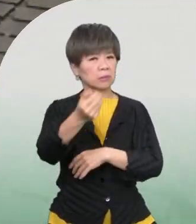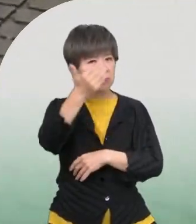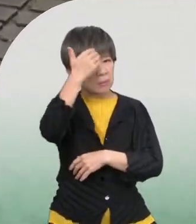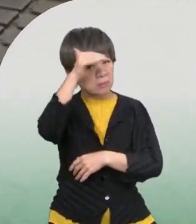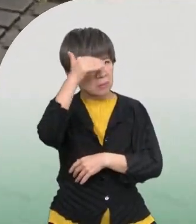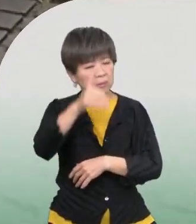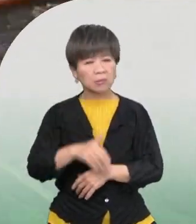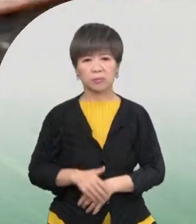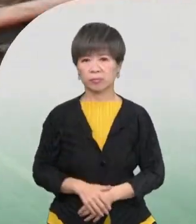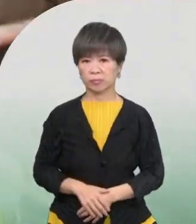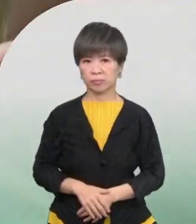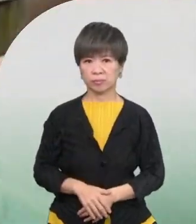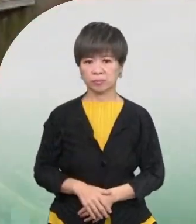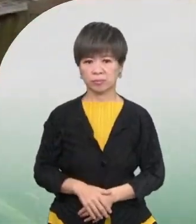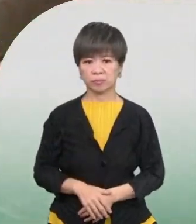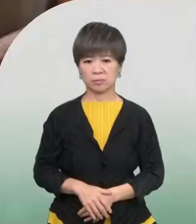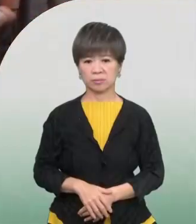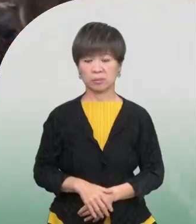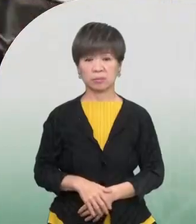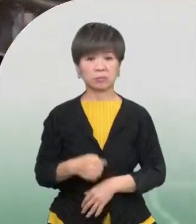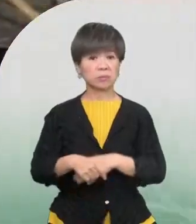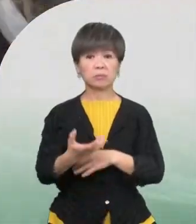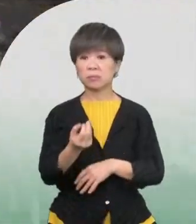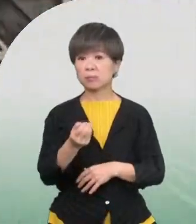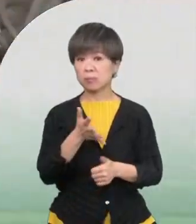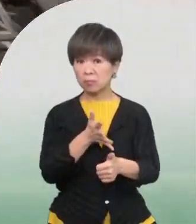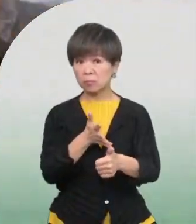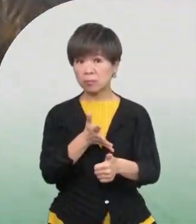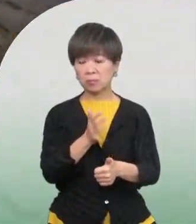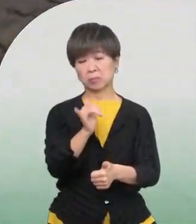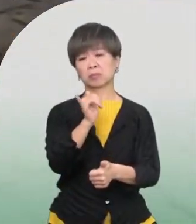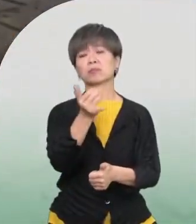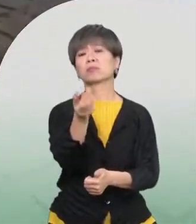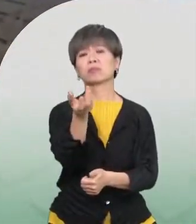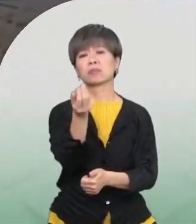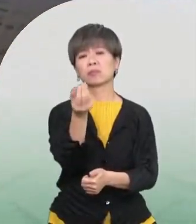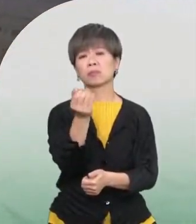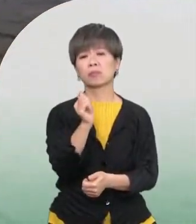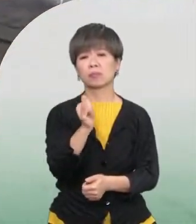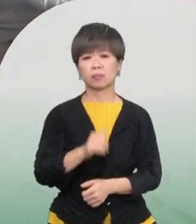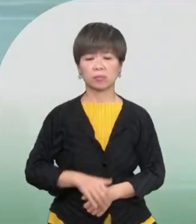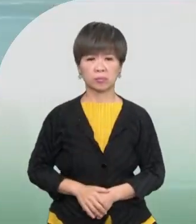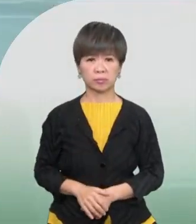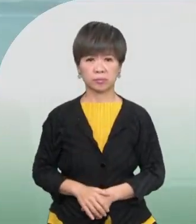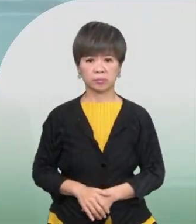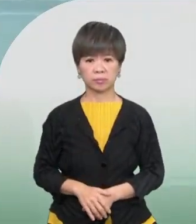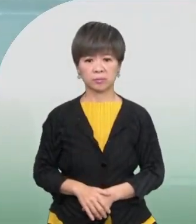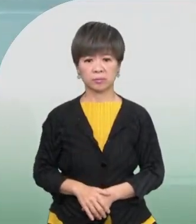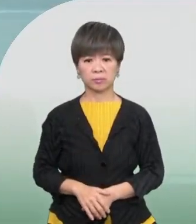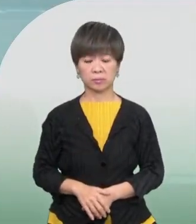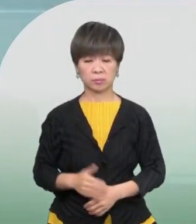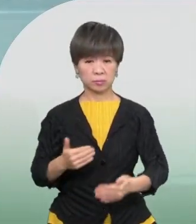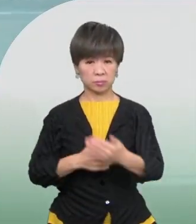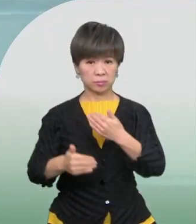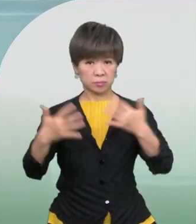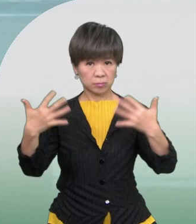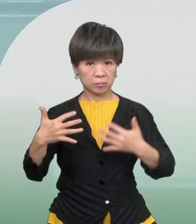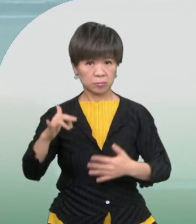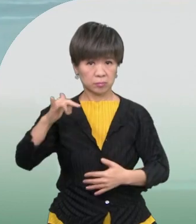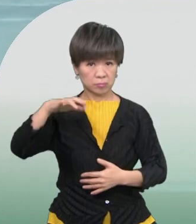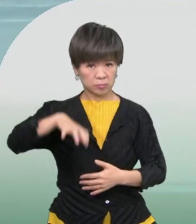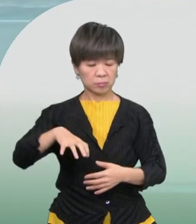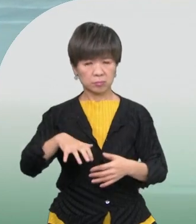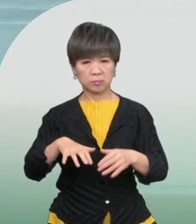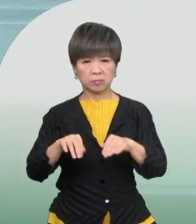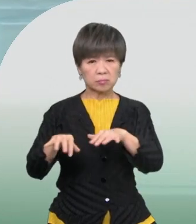人。 这个没有人受伤了啊、哦？ 没有，没有人受伤。 好好好 好。交通的部分，机场受到